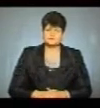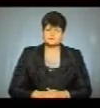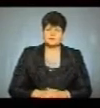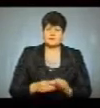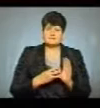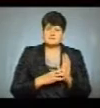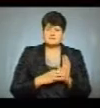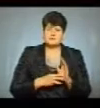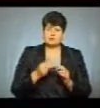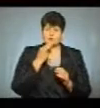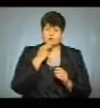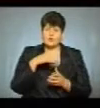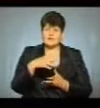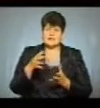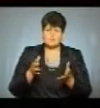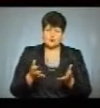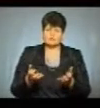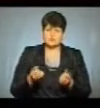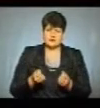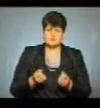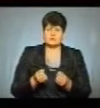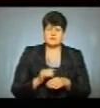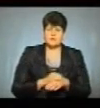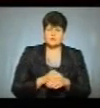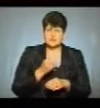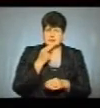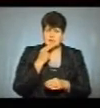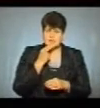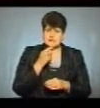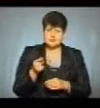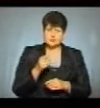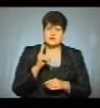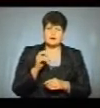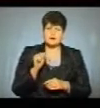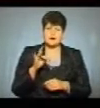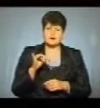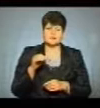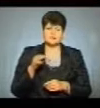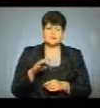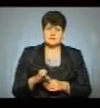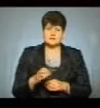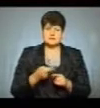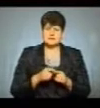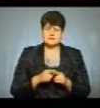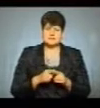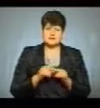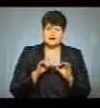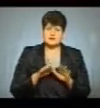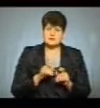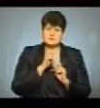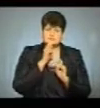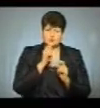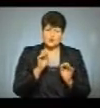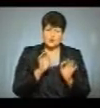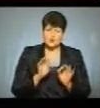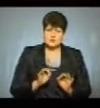80 продуктових наборів отримують відвідувачі благодійної їдальні в Тернопільському Карітасі. Це акція «Дари осені», розповіла координаторка